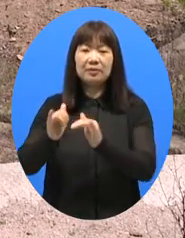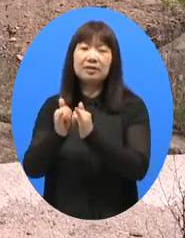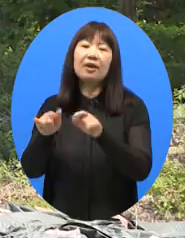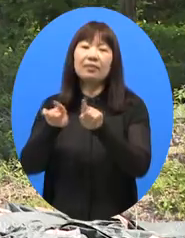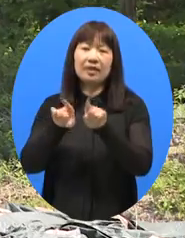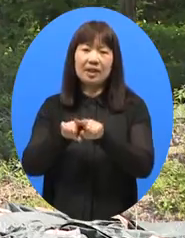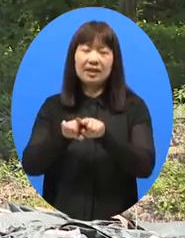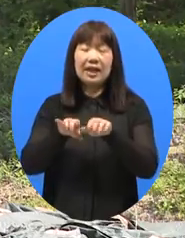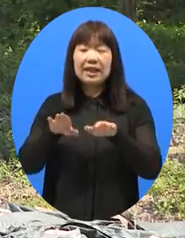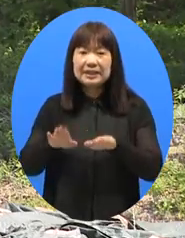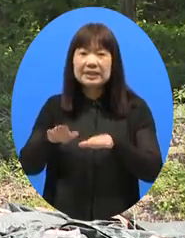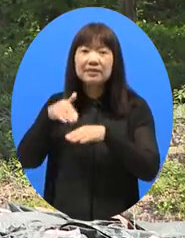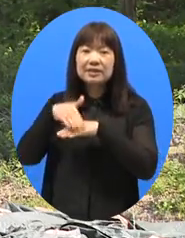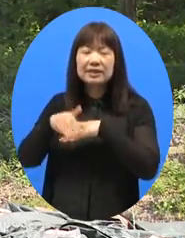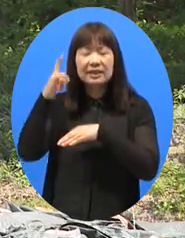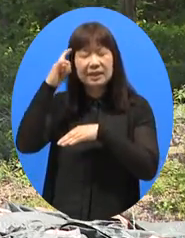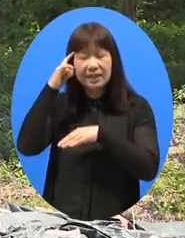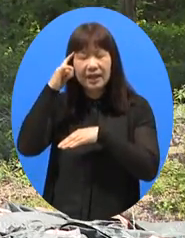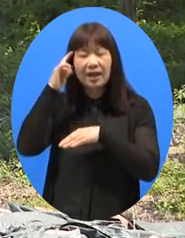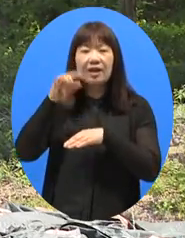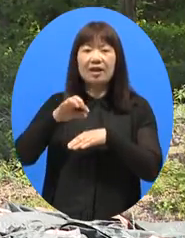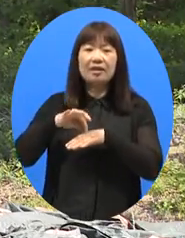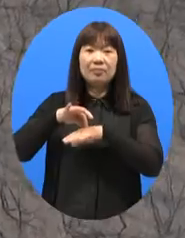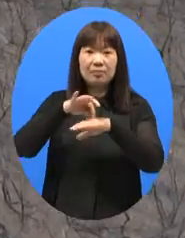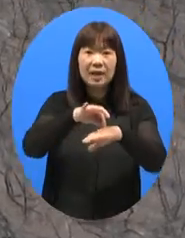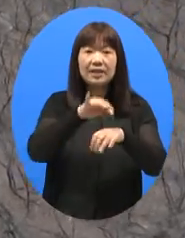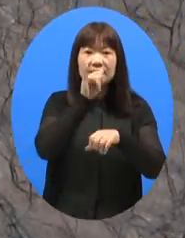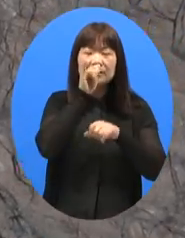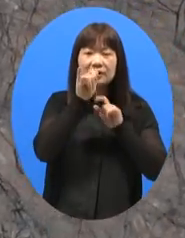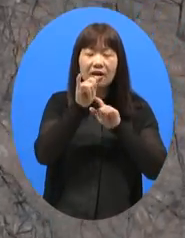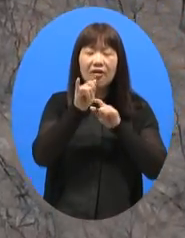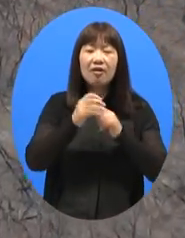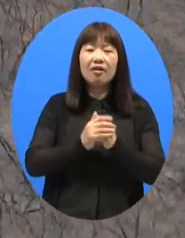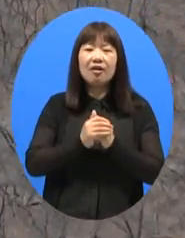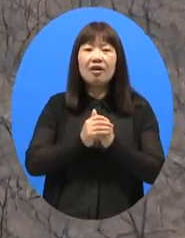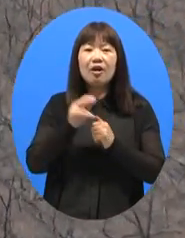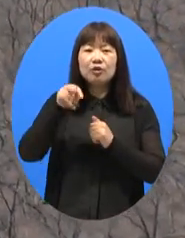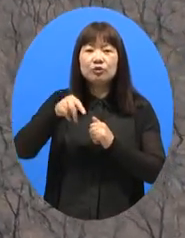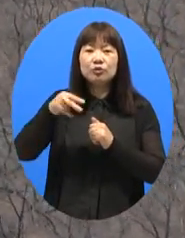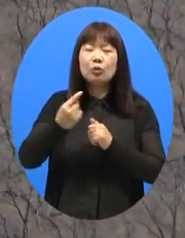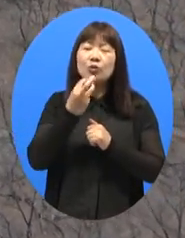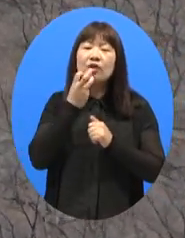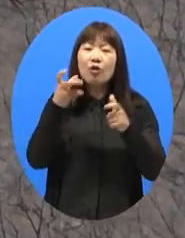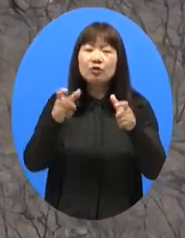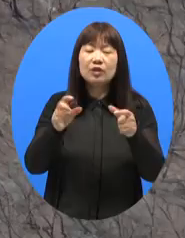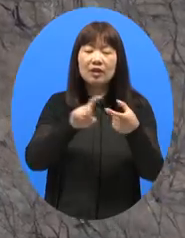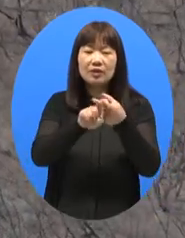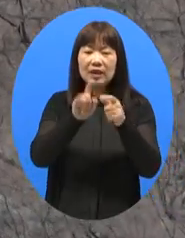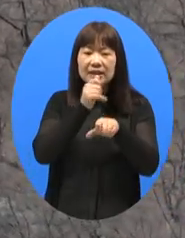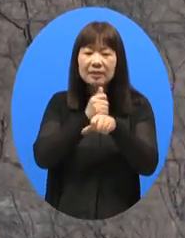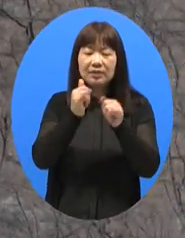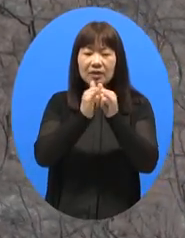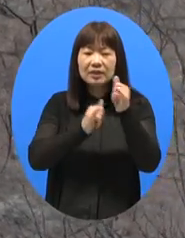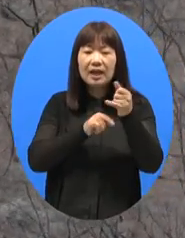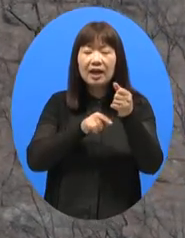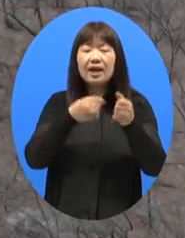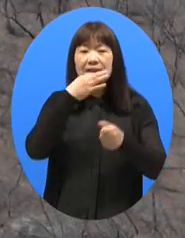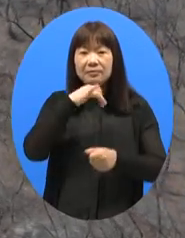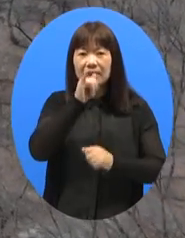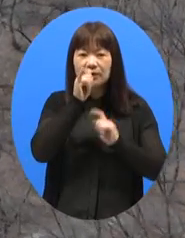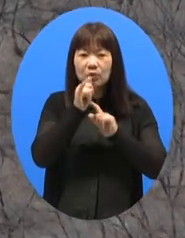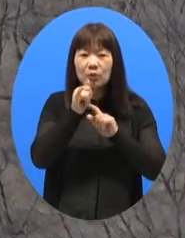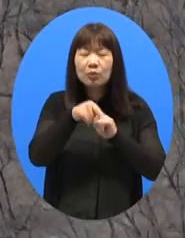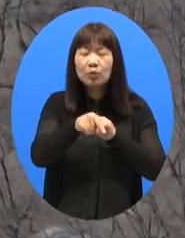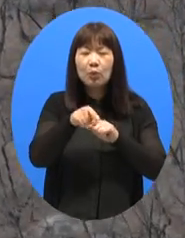함께라는 근대적이식이 반영된 수도와 연결된 성이라 역사적 의미가 있고 성곽 축성 기술도 지형에 따라